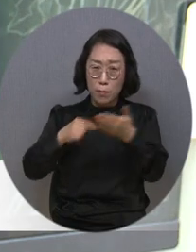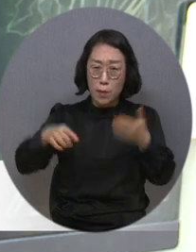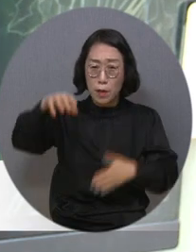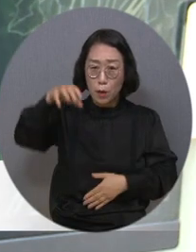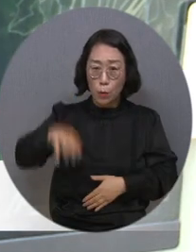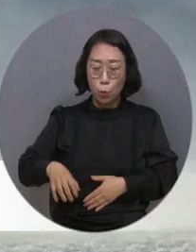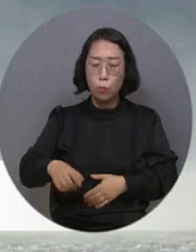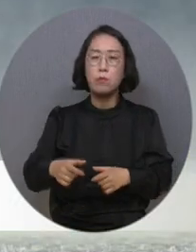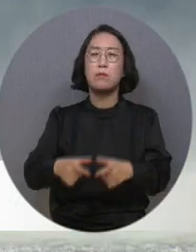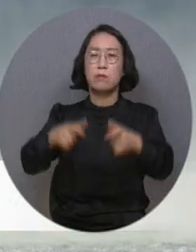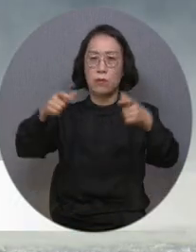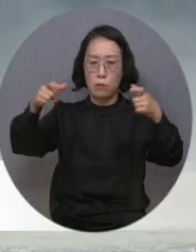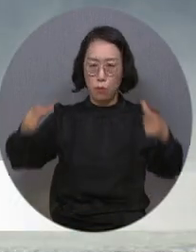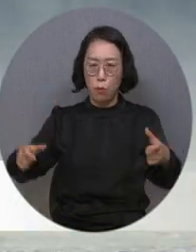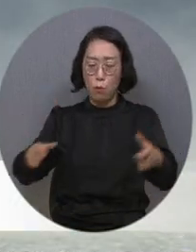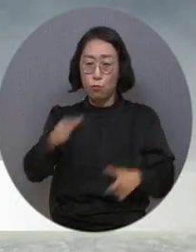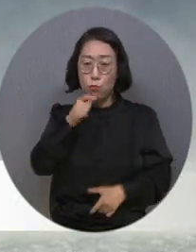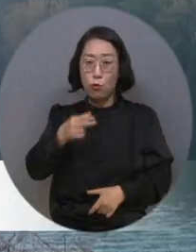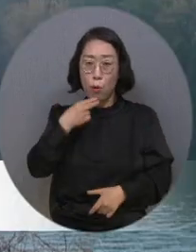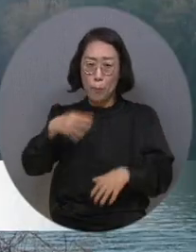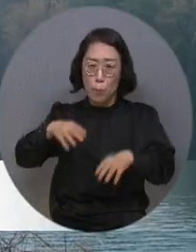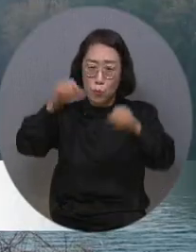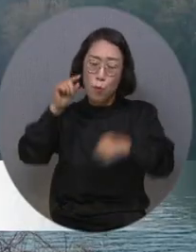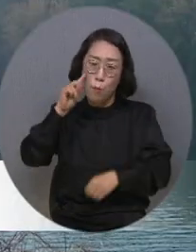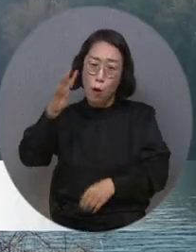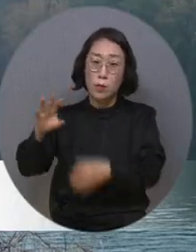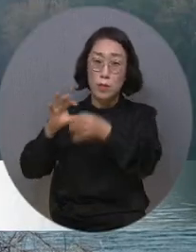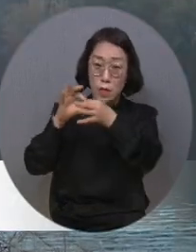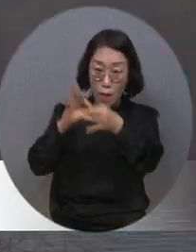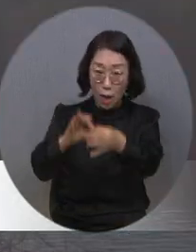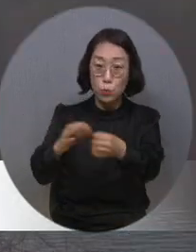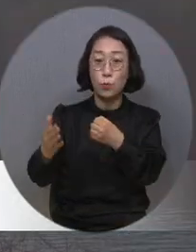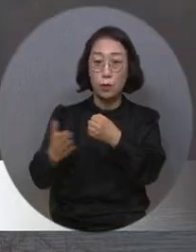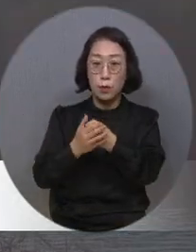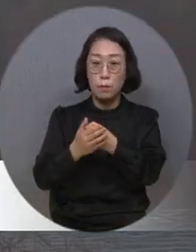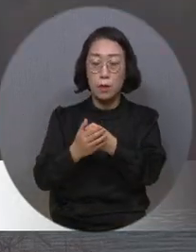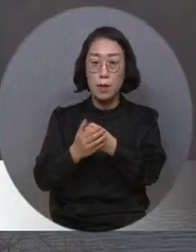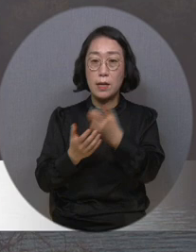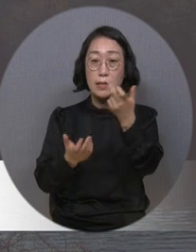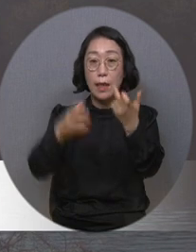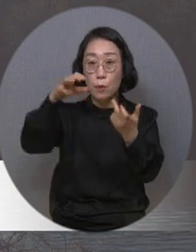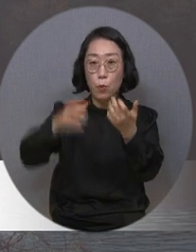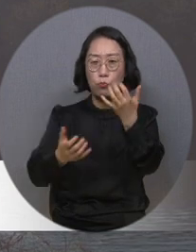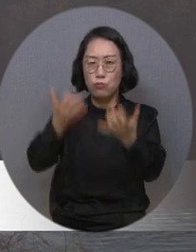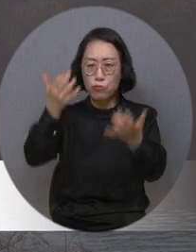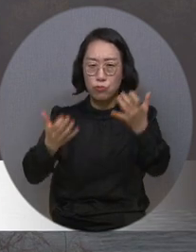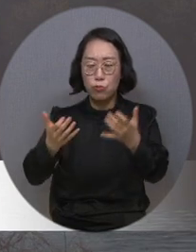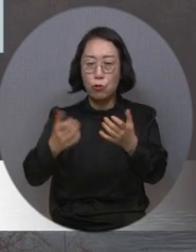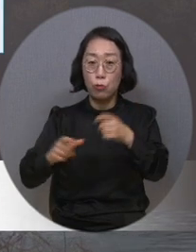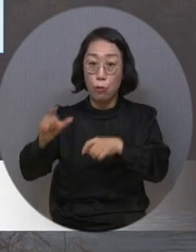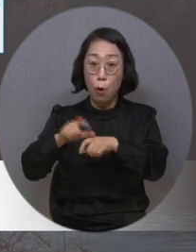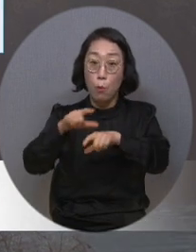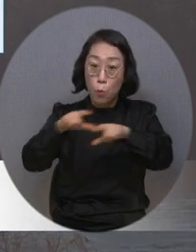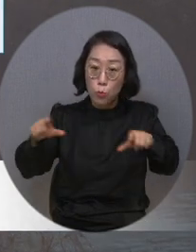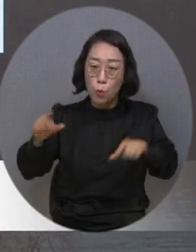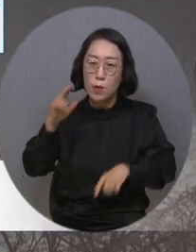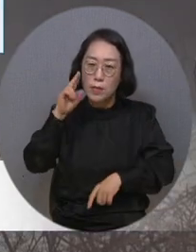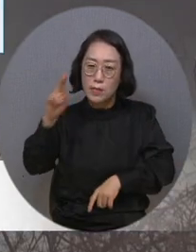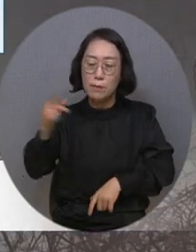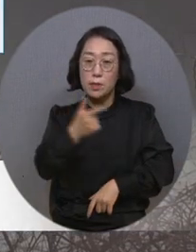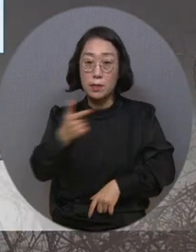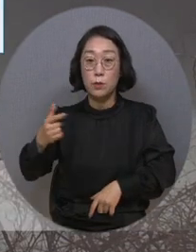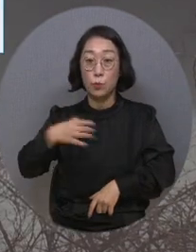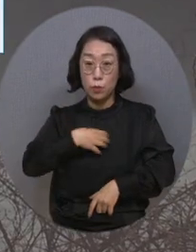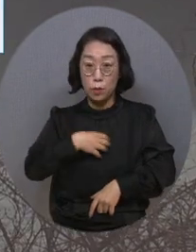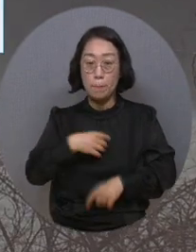27.7% 늘었으며 건조한 날씨가 지속될 것이 예상됨에 따라 산불 재난 위기 경보도 경계 단계에서 심각 단계로